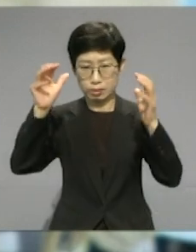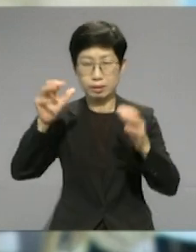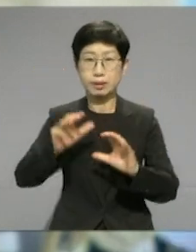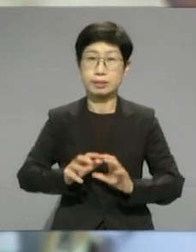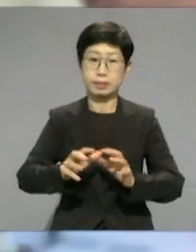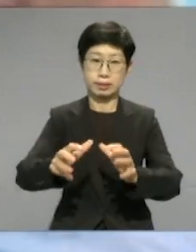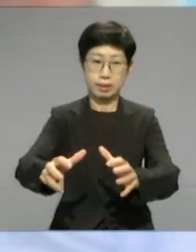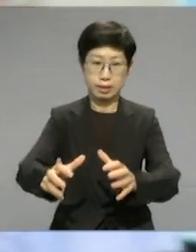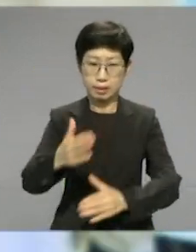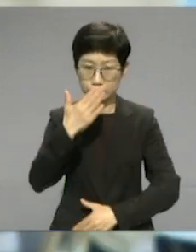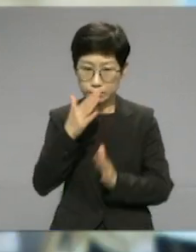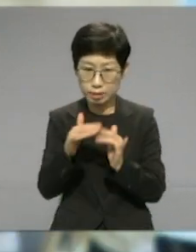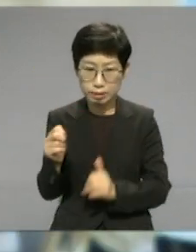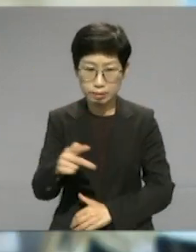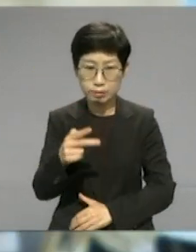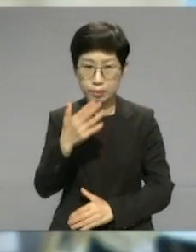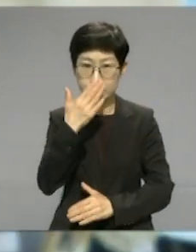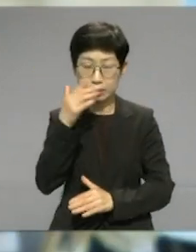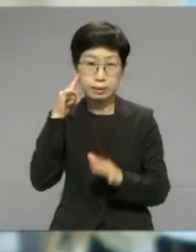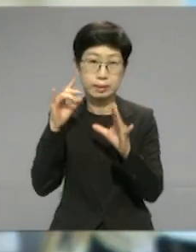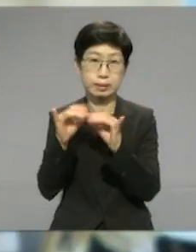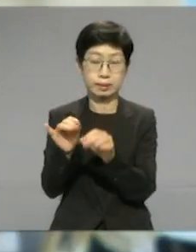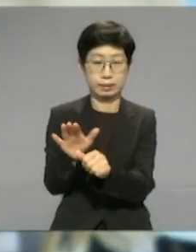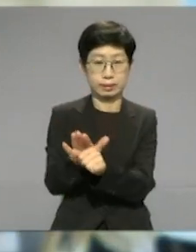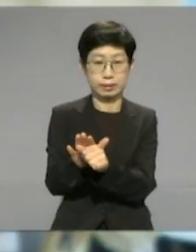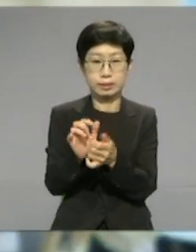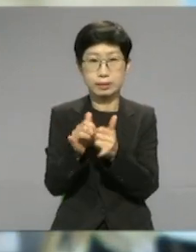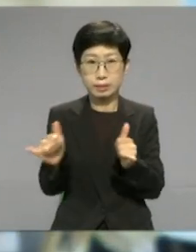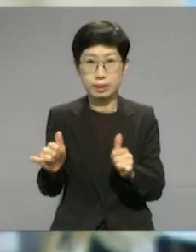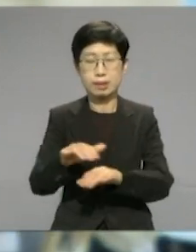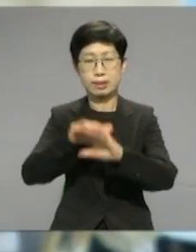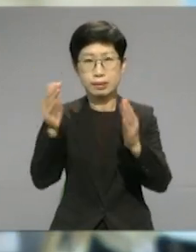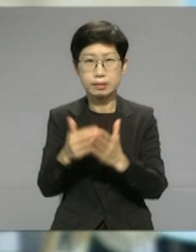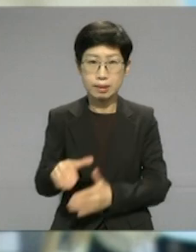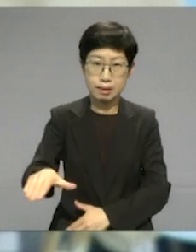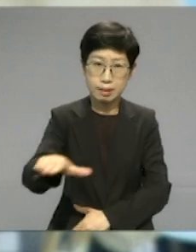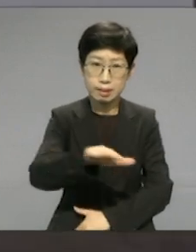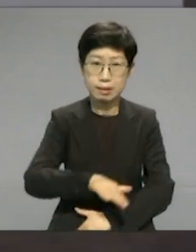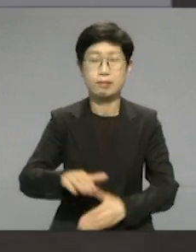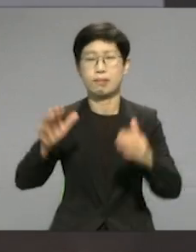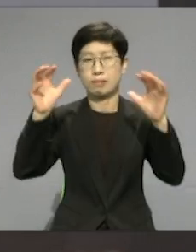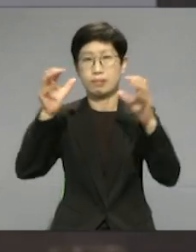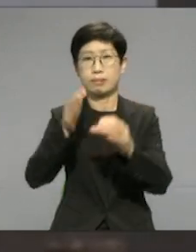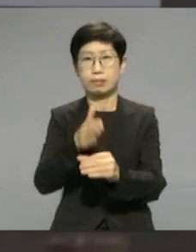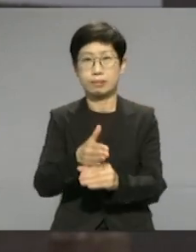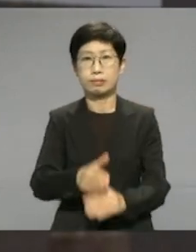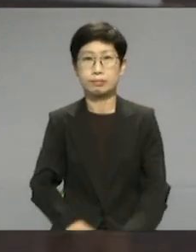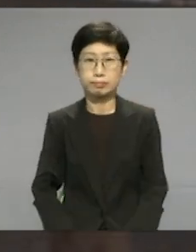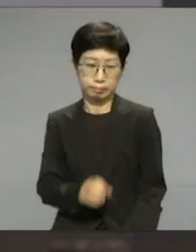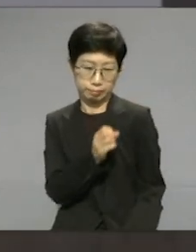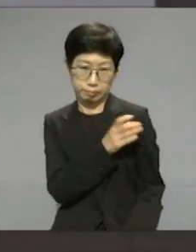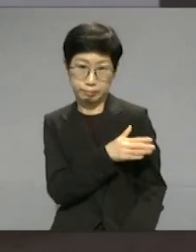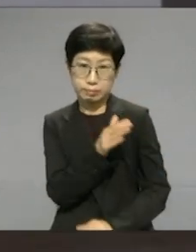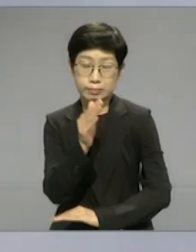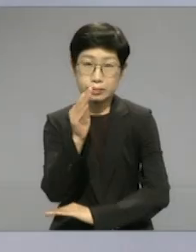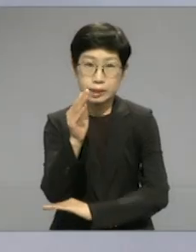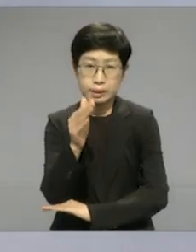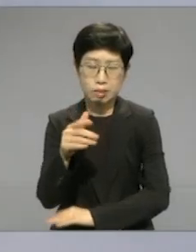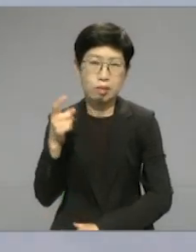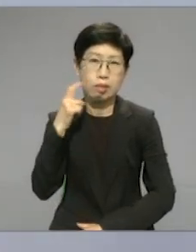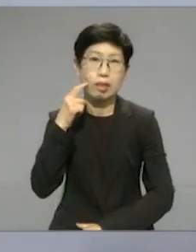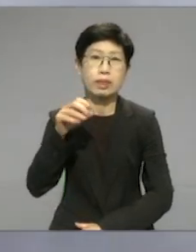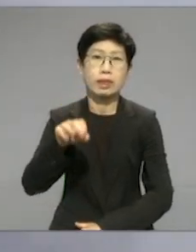many still left hostages. Jews the world over and supporters of Israel are ecstatic. 하마스의 주장은 가짜